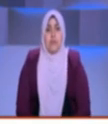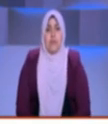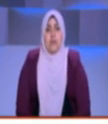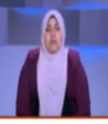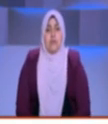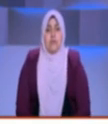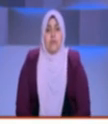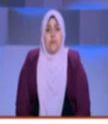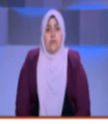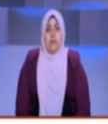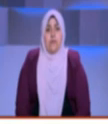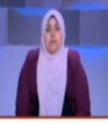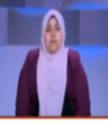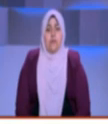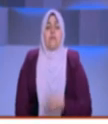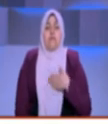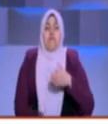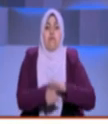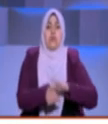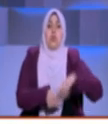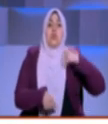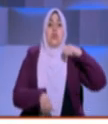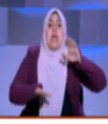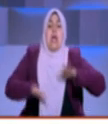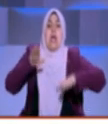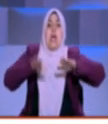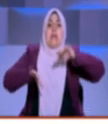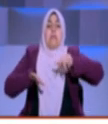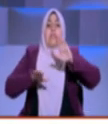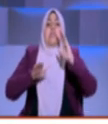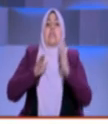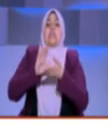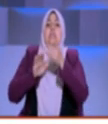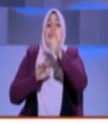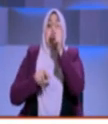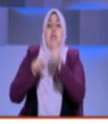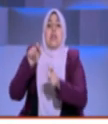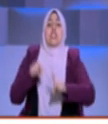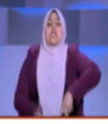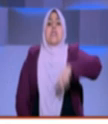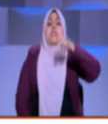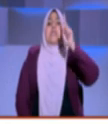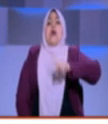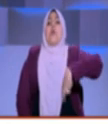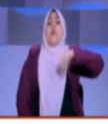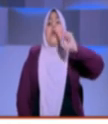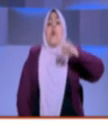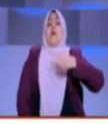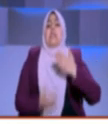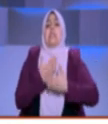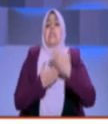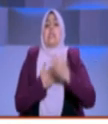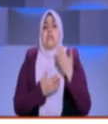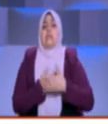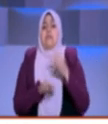إعلانها، وطلبت وزارة العدل من السجل المدني أن يكون هناك يوميا تحديث للبيانات. السبب يرجع